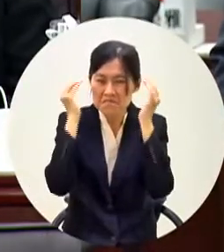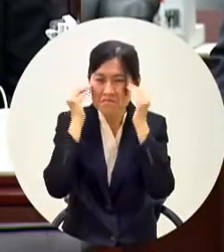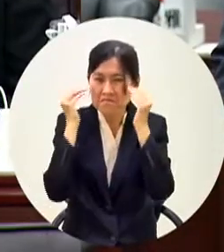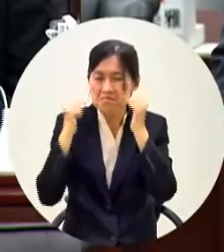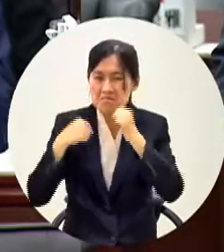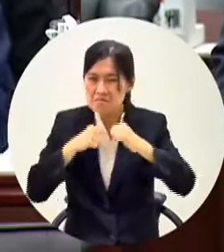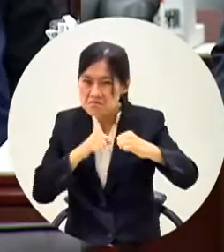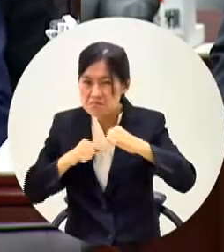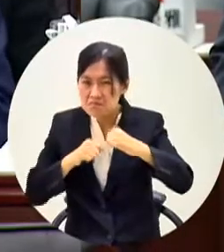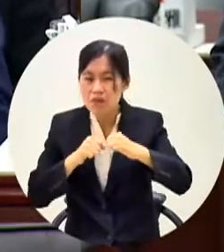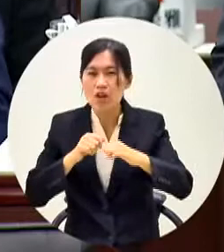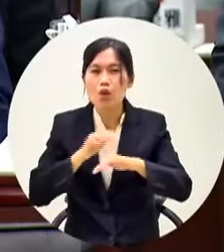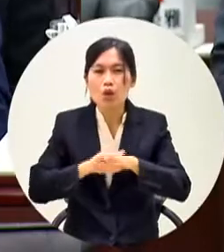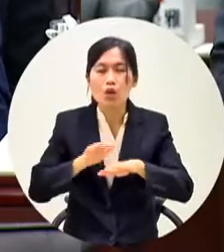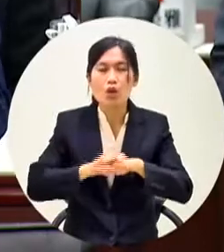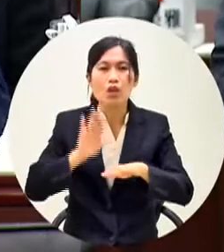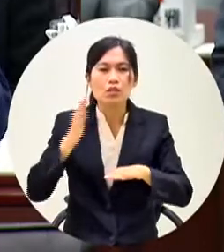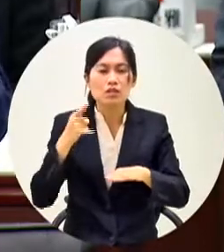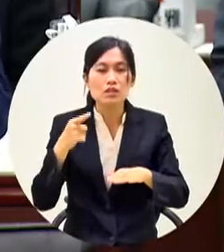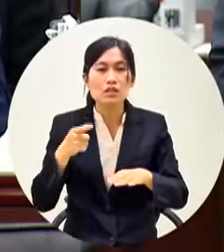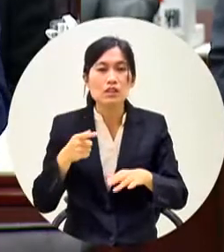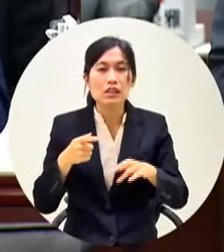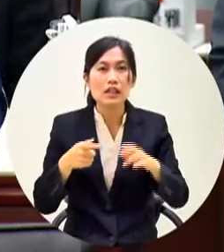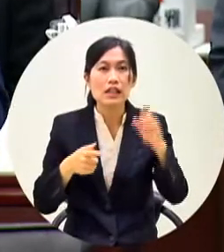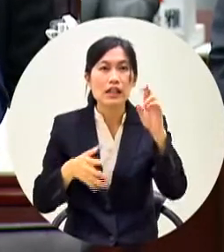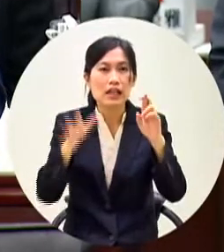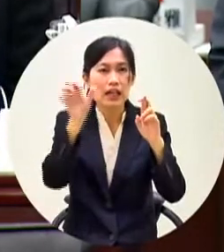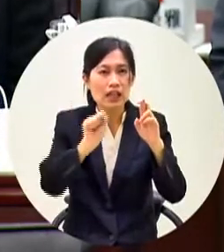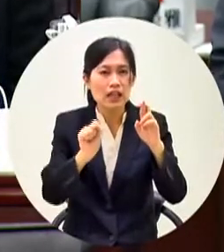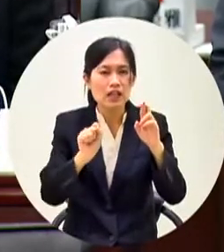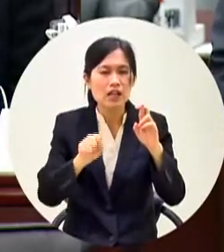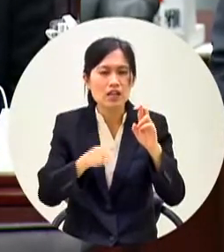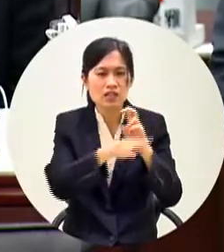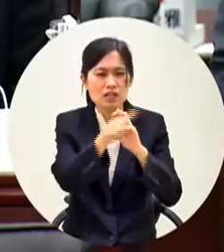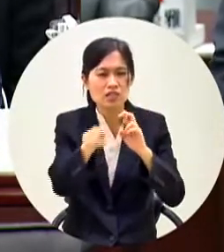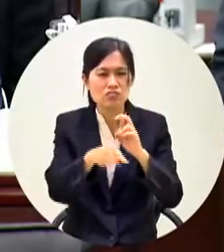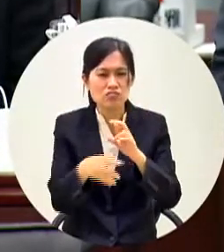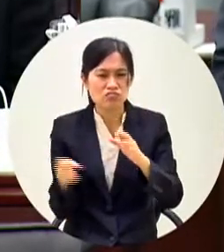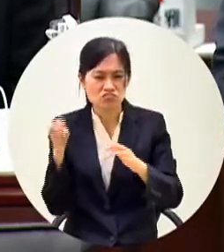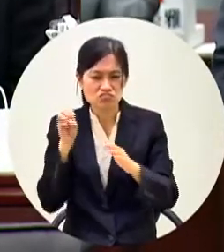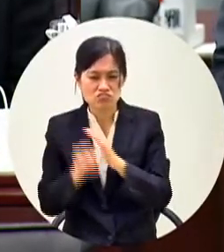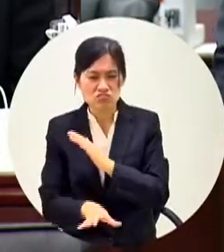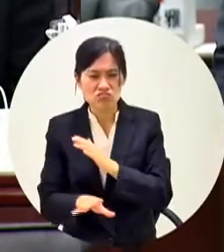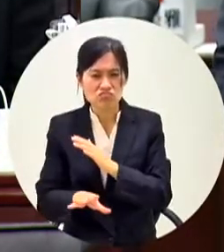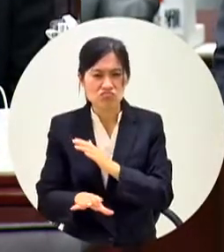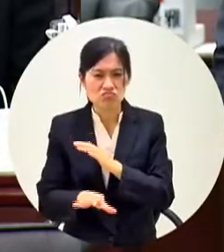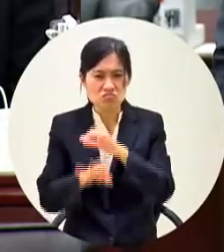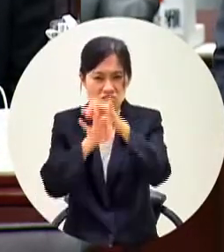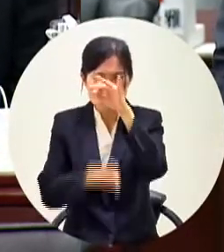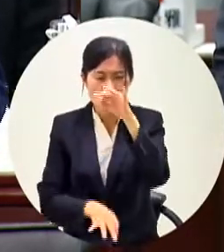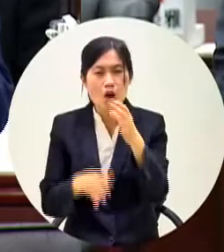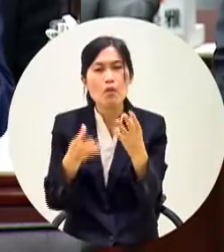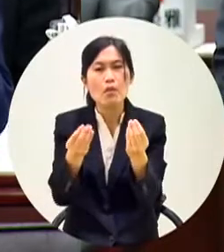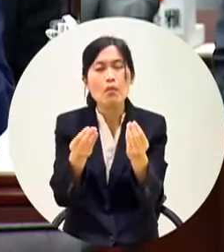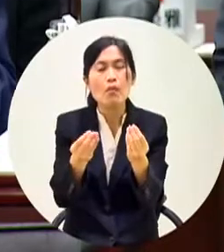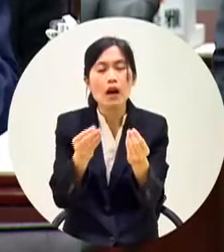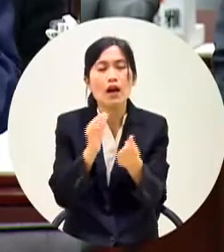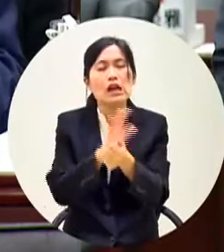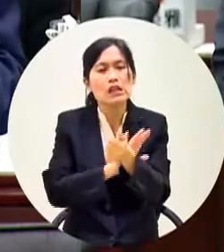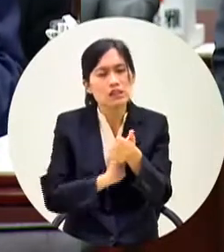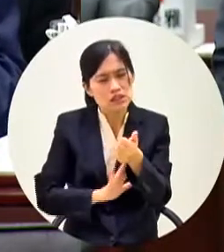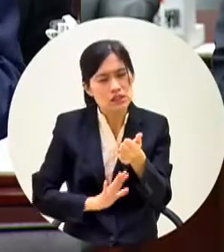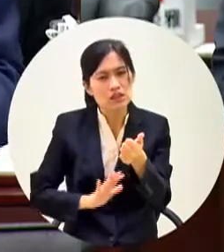里面，这些其实并没有纳入这个清单里面，所以它的影响其实它的范围其